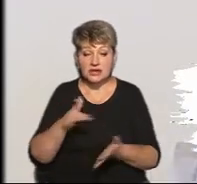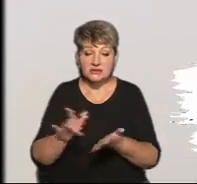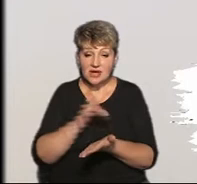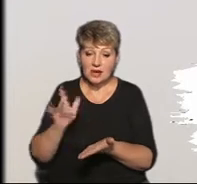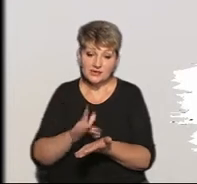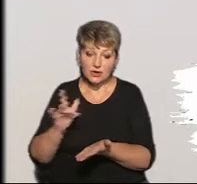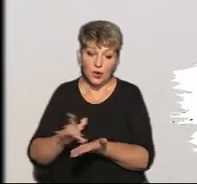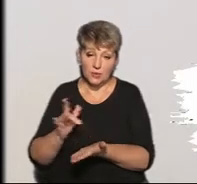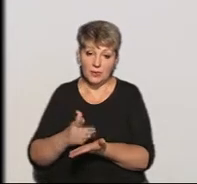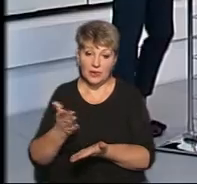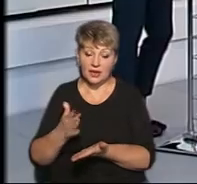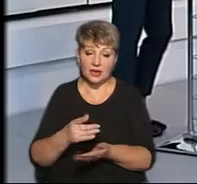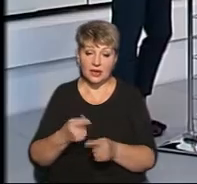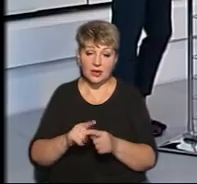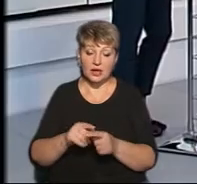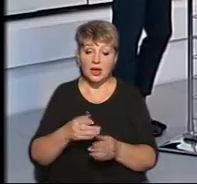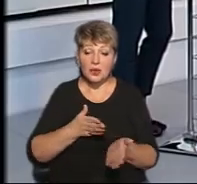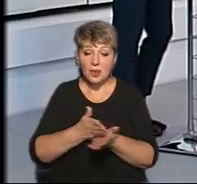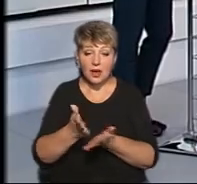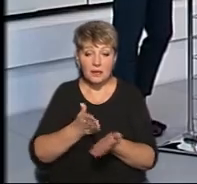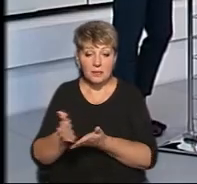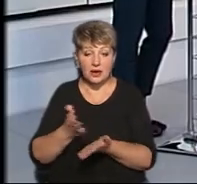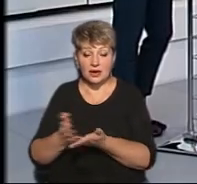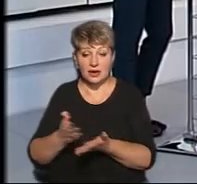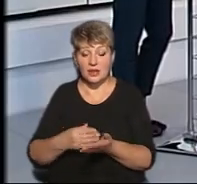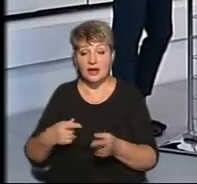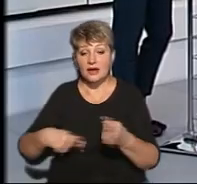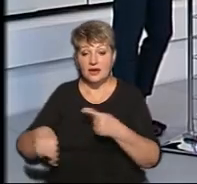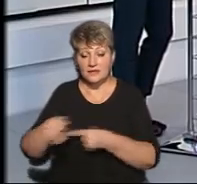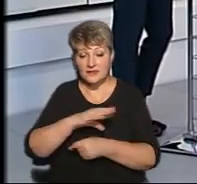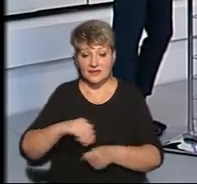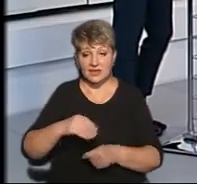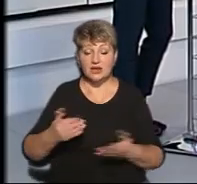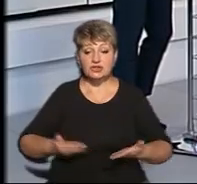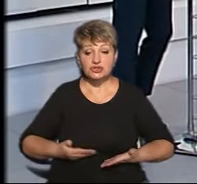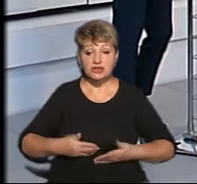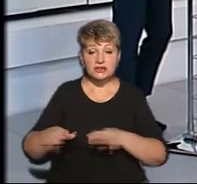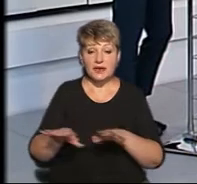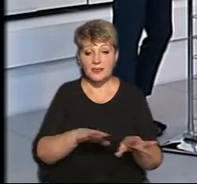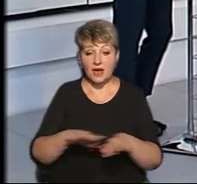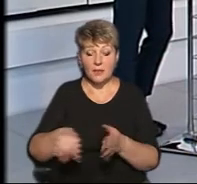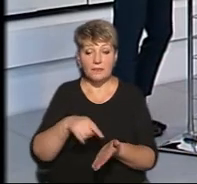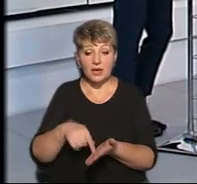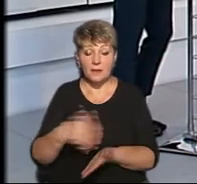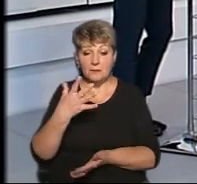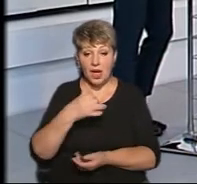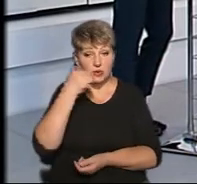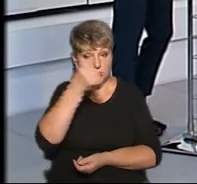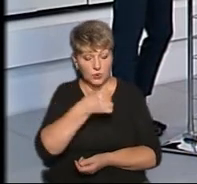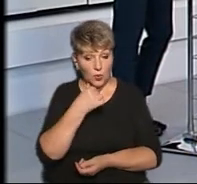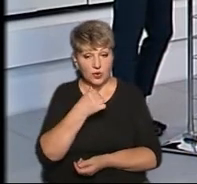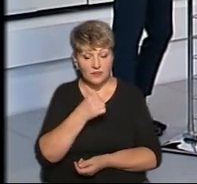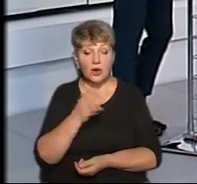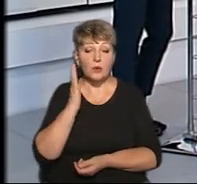які затрагують всі без виключення напрямки життєдіяльності міста. Ми 5 років,